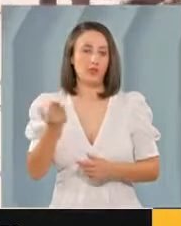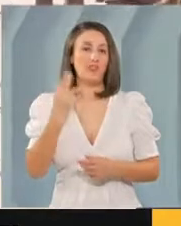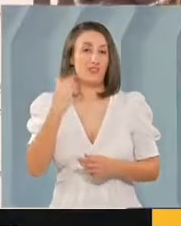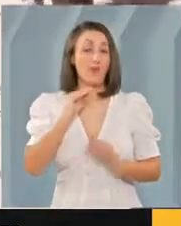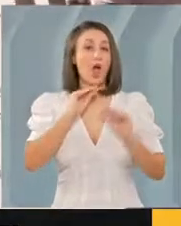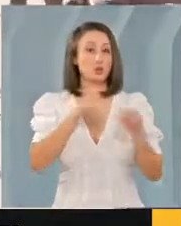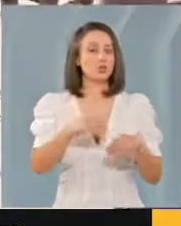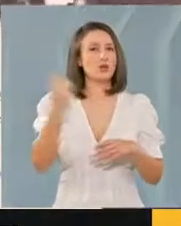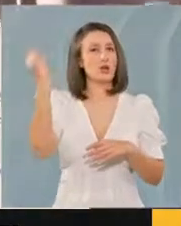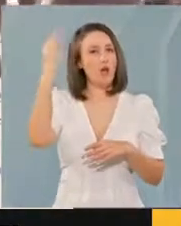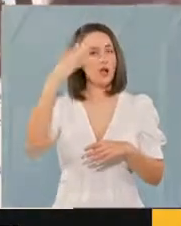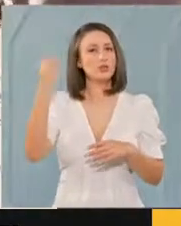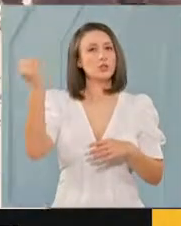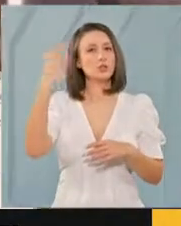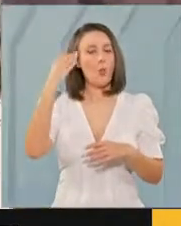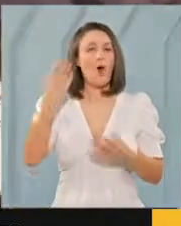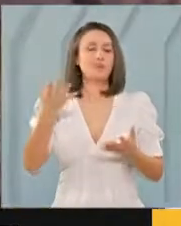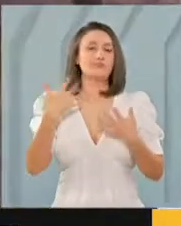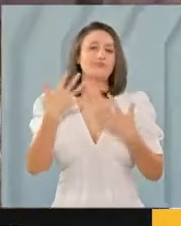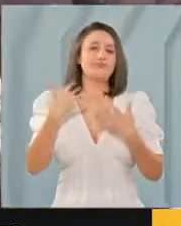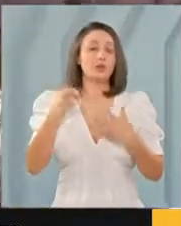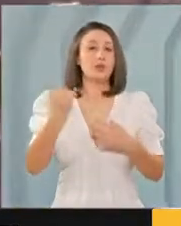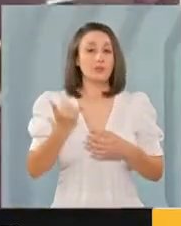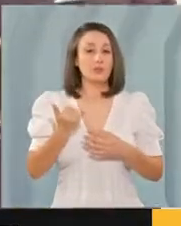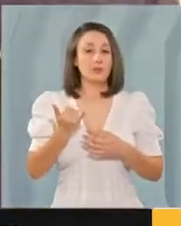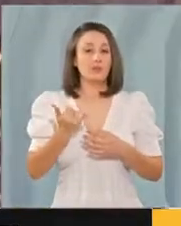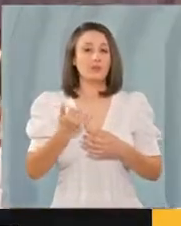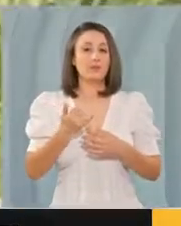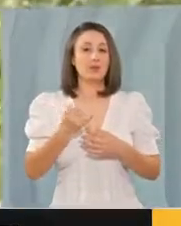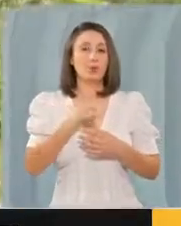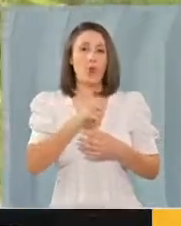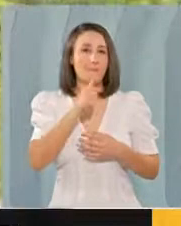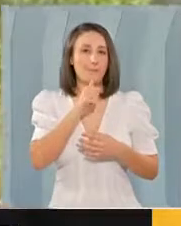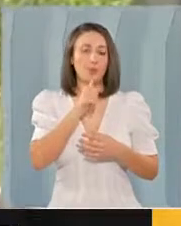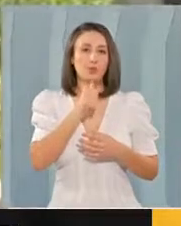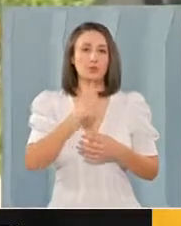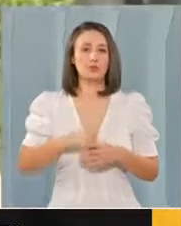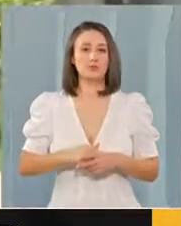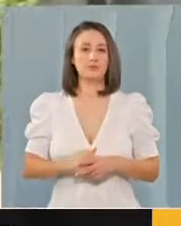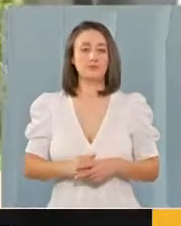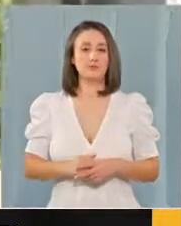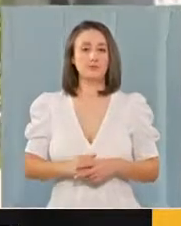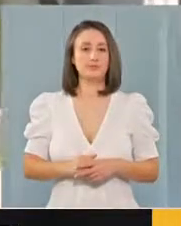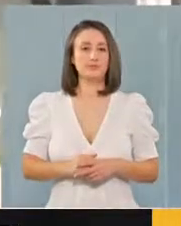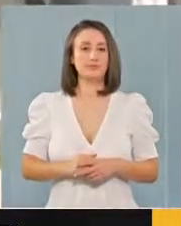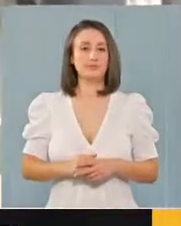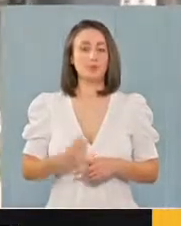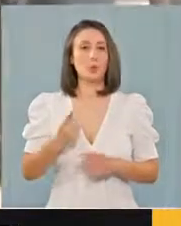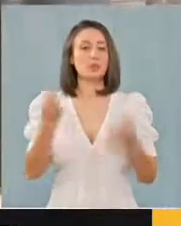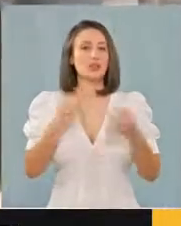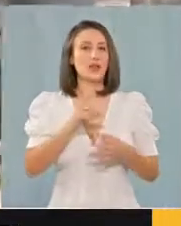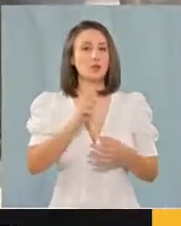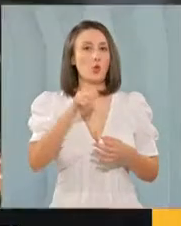cu insolație, expunere la soare și în același timp deshidratare, cu scăderea